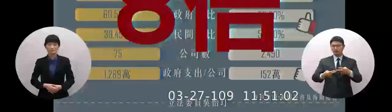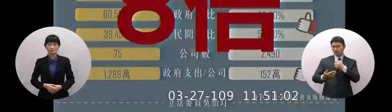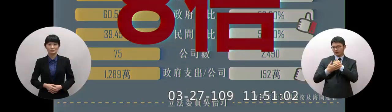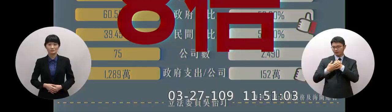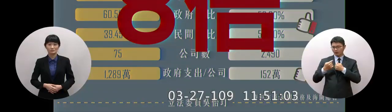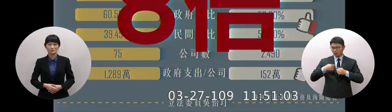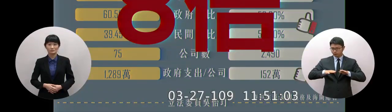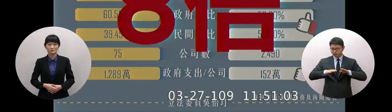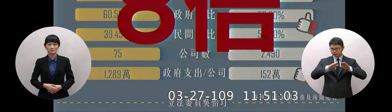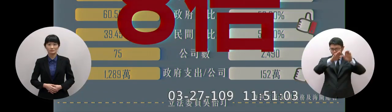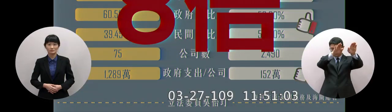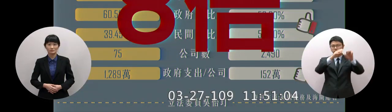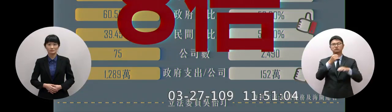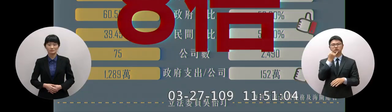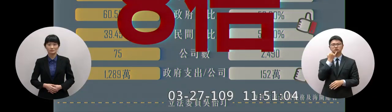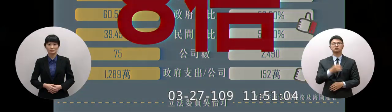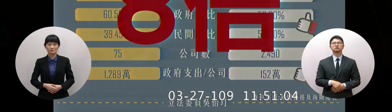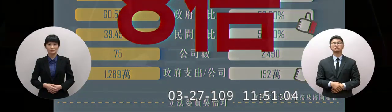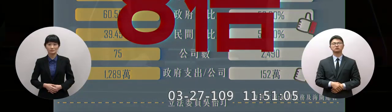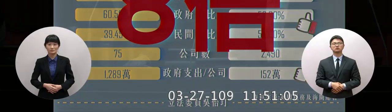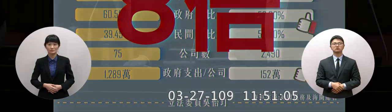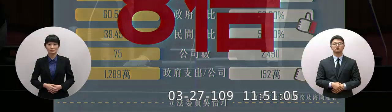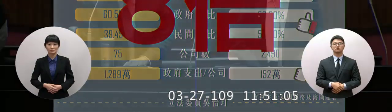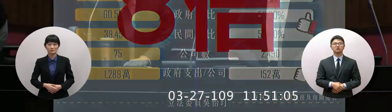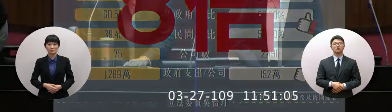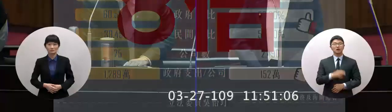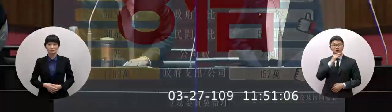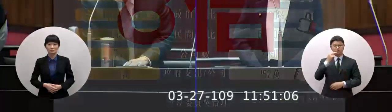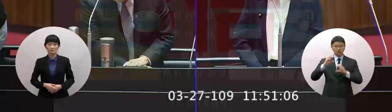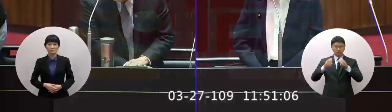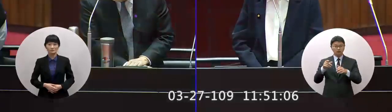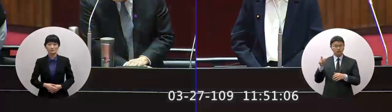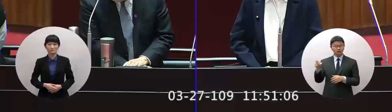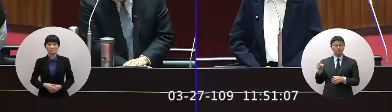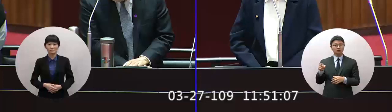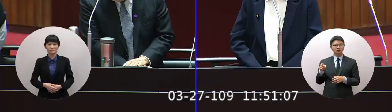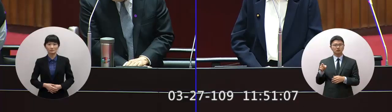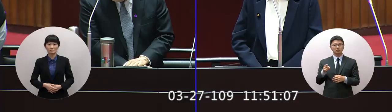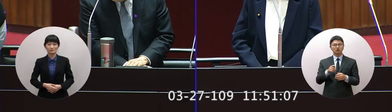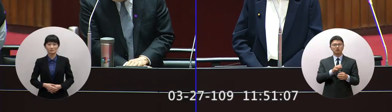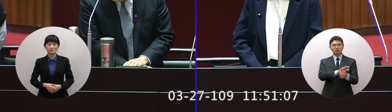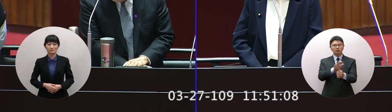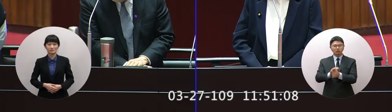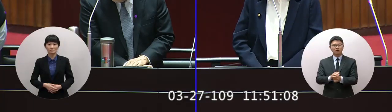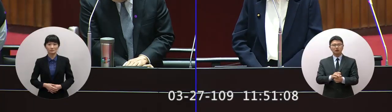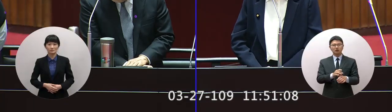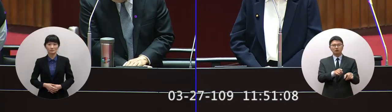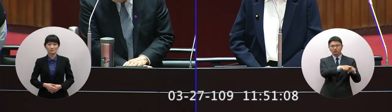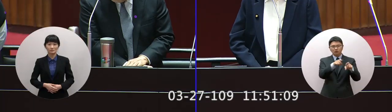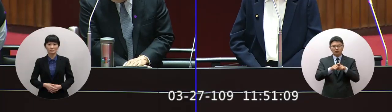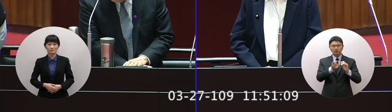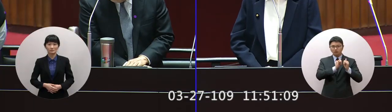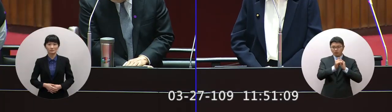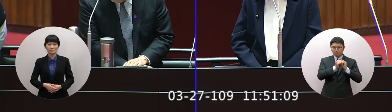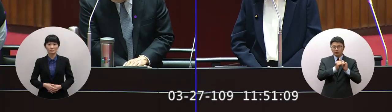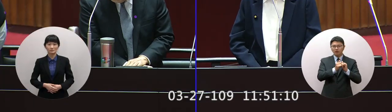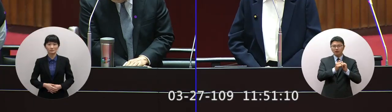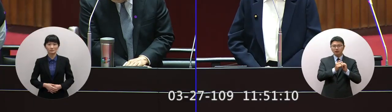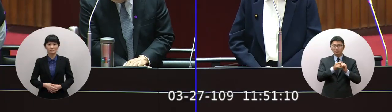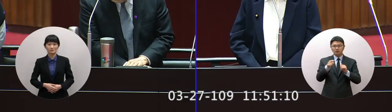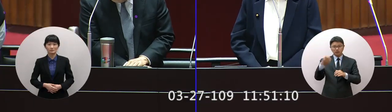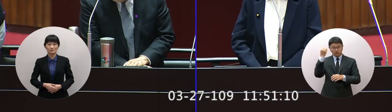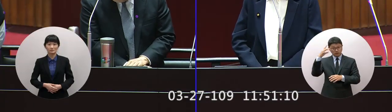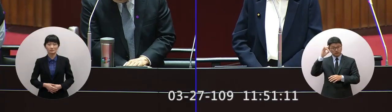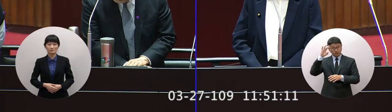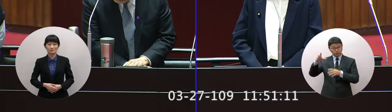以更大。那英国它是怎么让一般的老百姓可以有接触这些新